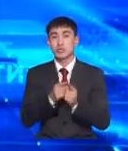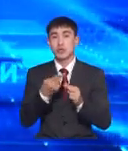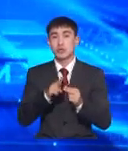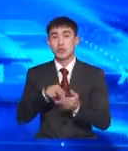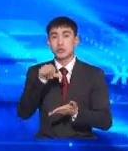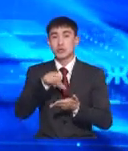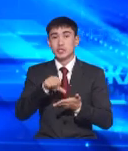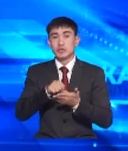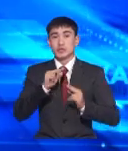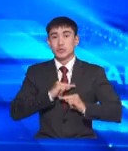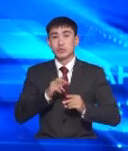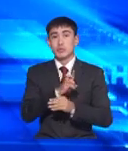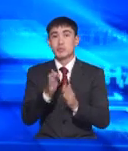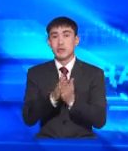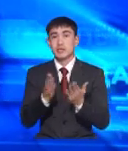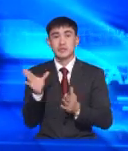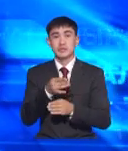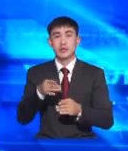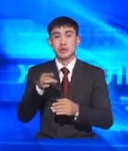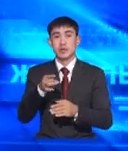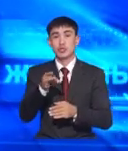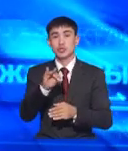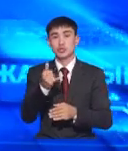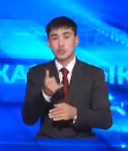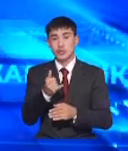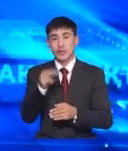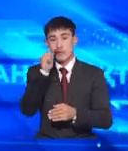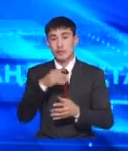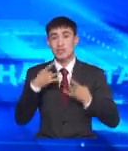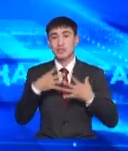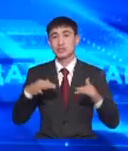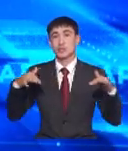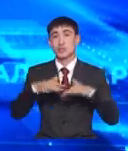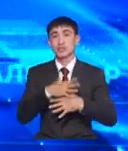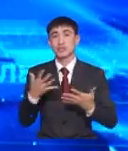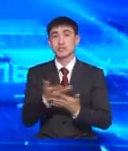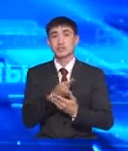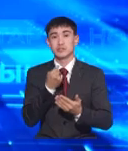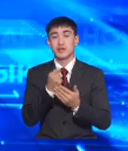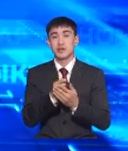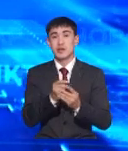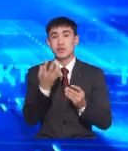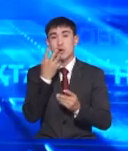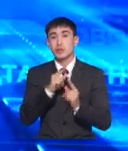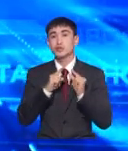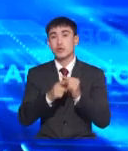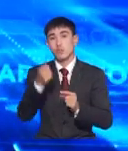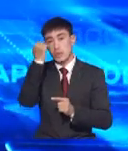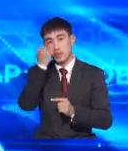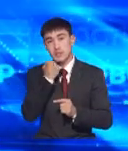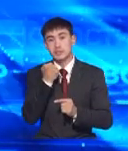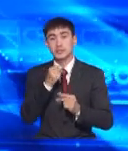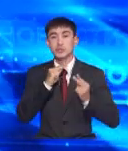которой приняли участие сотрудники библиотек со всех уголков края жцо виновники торжества удостоились не только тёплых слов